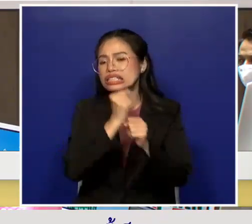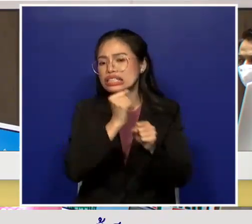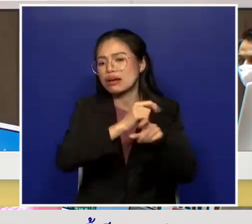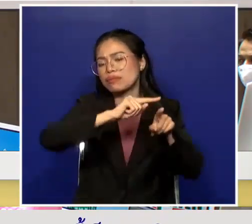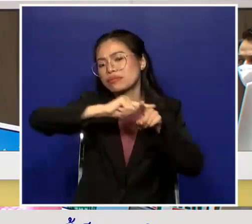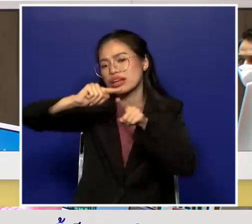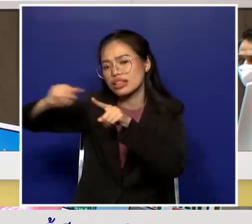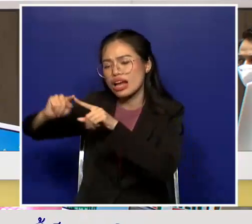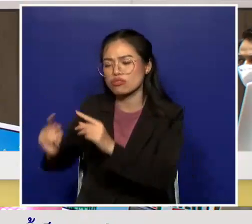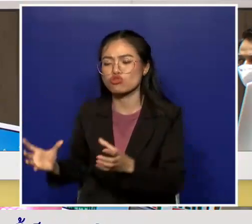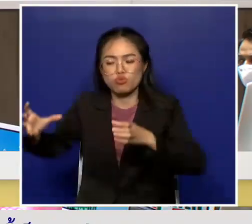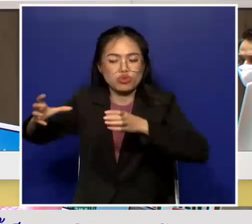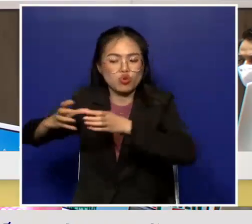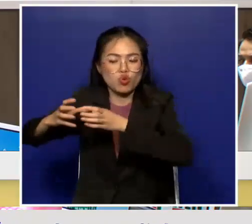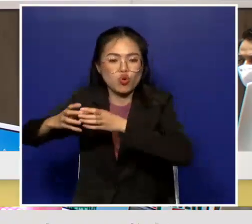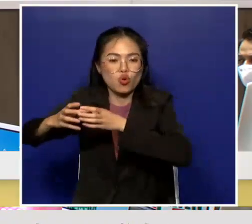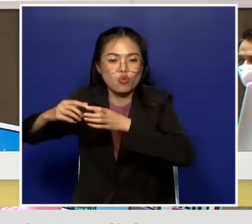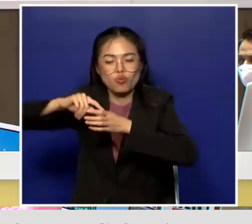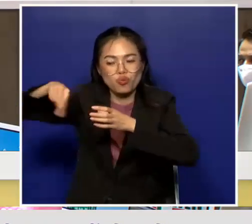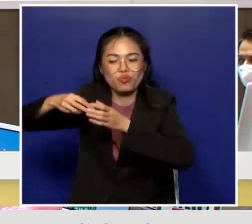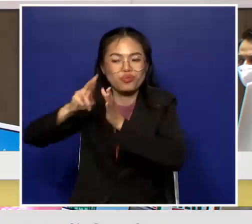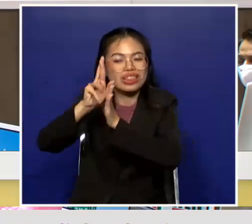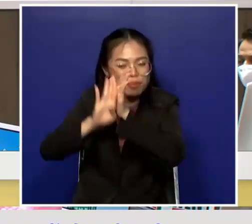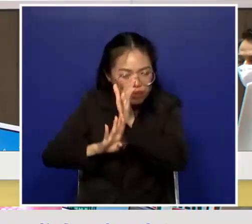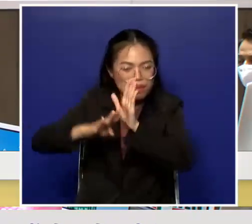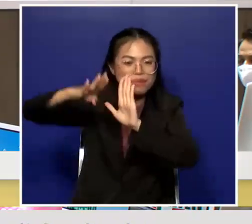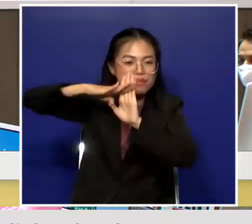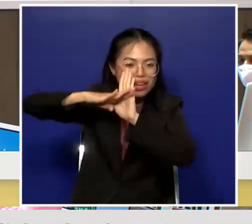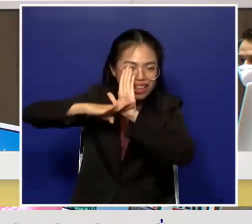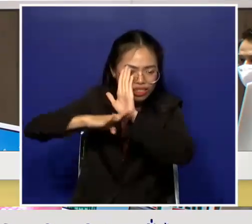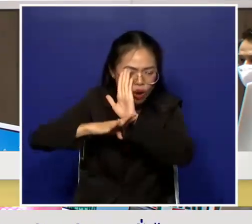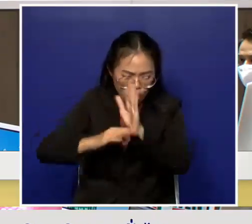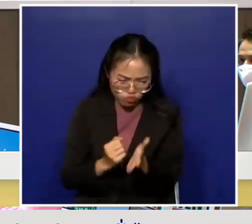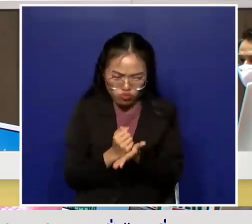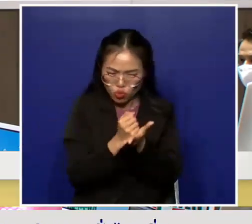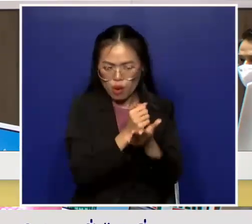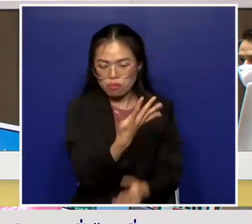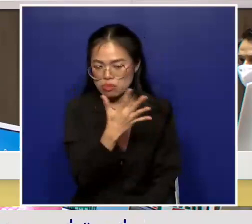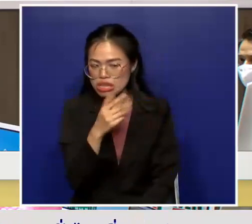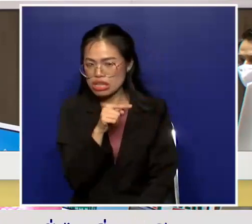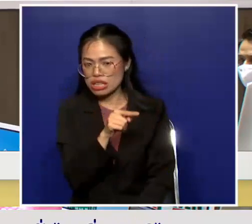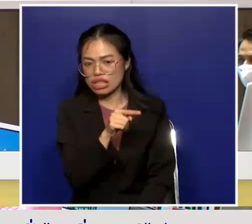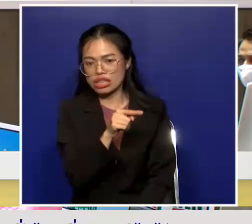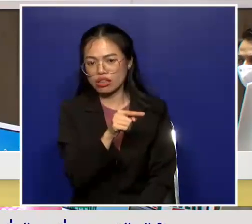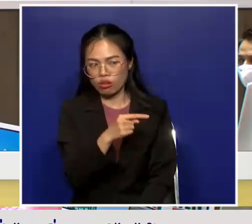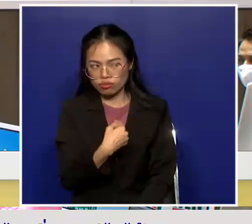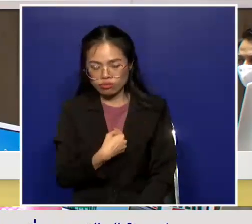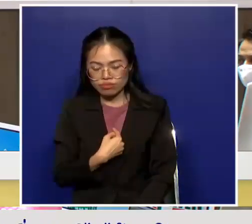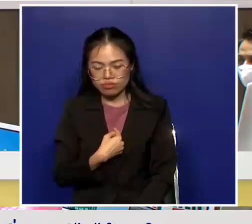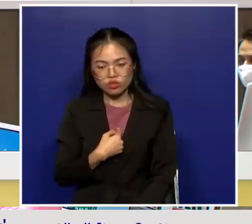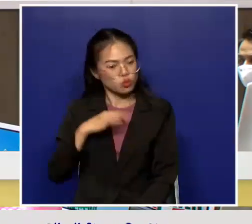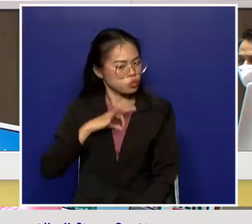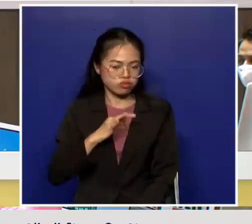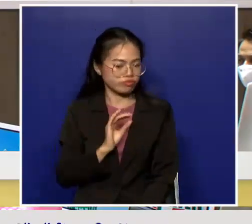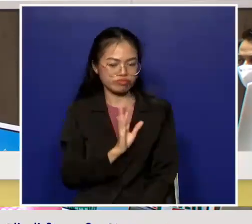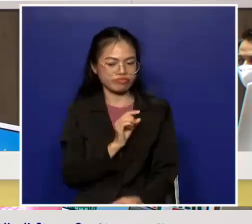เป็นเรื่องของหน่วยงานนะเป็นเรื่องระเบียบเป็นเรื่องขั้นตอนผมไม่ได้ไปเอื้อเขาเลยนะผมไม่ได้เอื้อเขาเลยโอ้โหเดี๋ยวผมจะแฉให้ว่